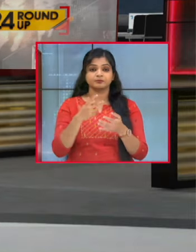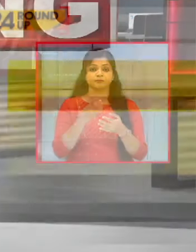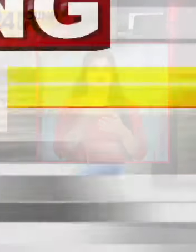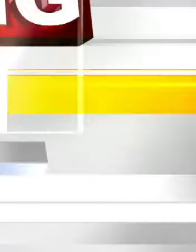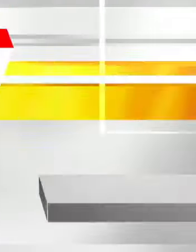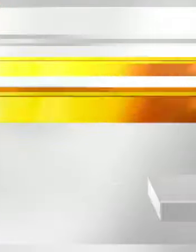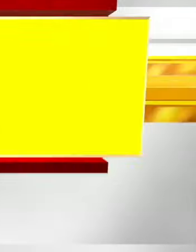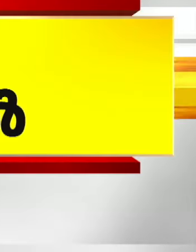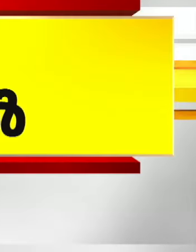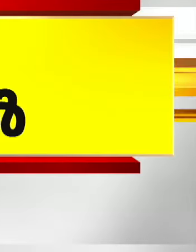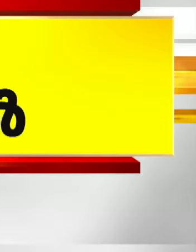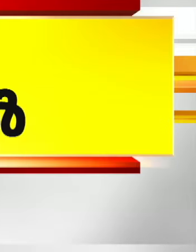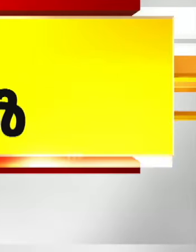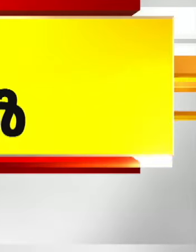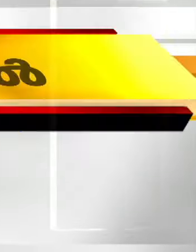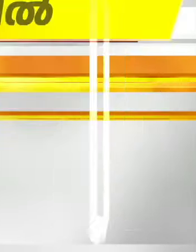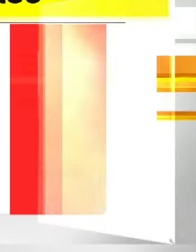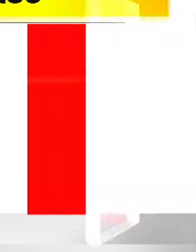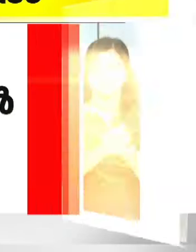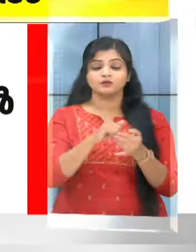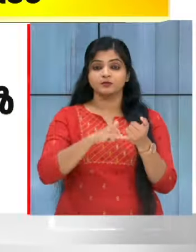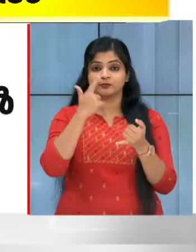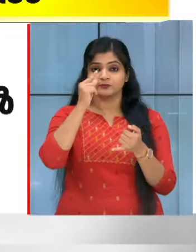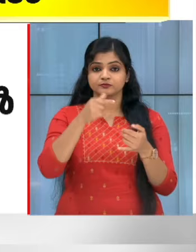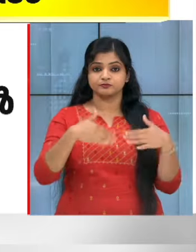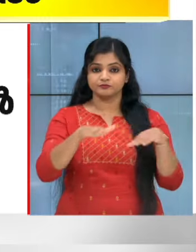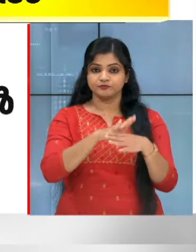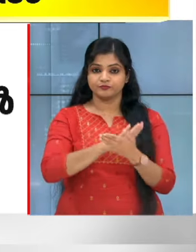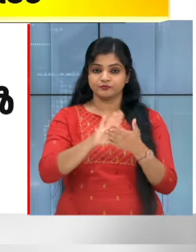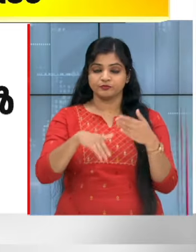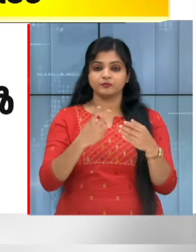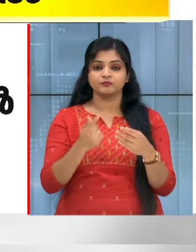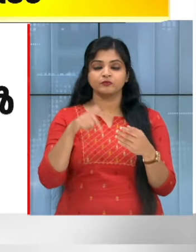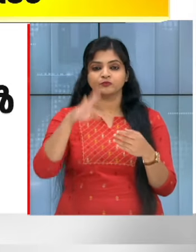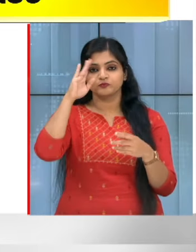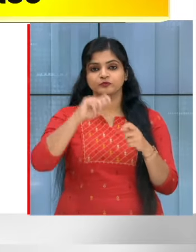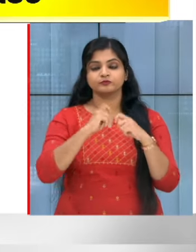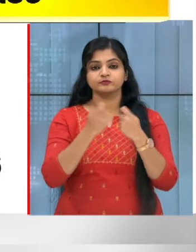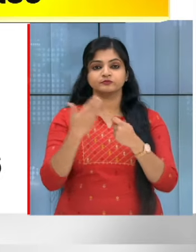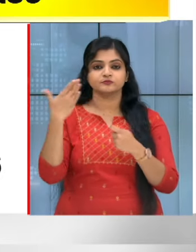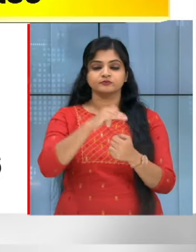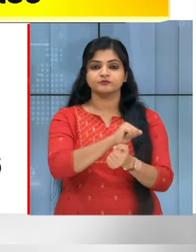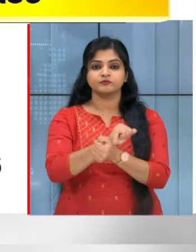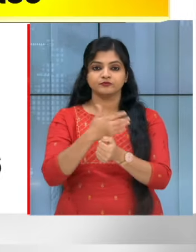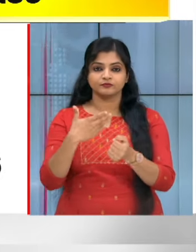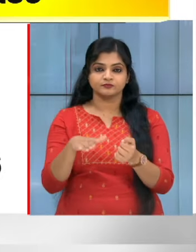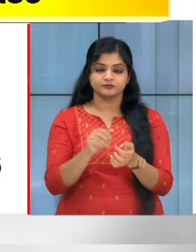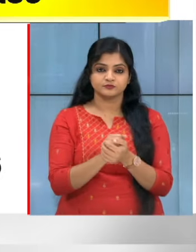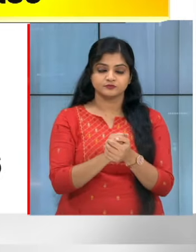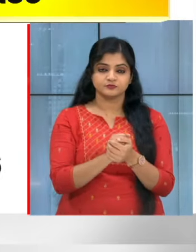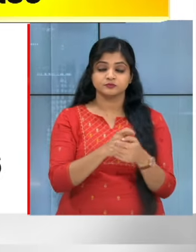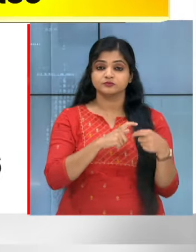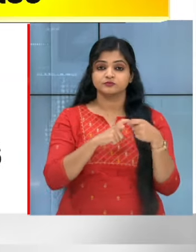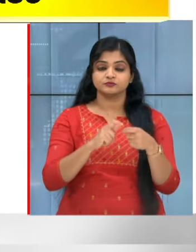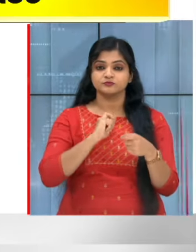ഇരുവരും പ്രതികളാണ്. സുജാതയുടെ സംസ്കാരം കഴിഞ്ഞ ഉടനെയായിരുന്നു പോലീസ് നടപടി. ശ്യാംകുമാർ ചേരുന്നു വിശദാംശങ്ങളുമായി. ശ്യാം, ഈ സുജാതയുടെ